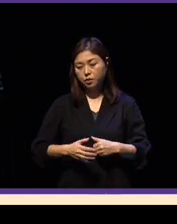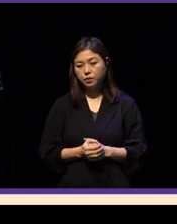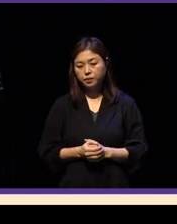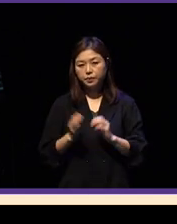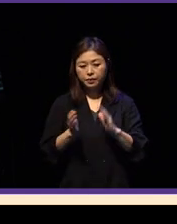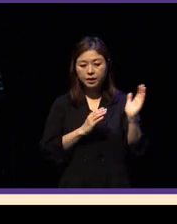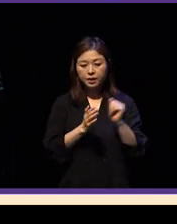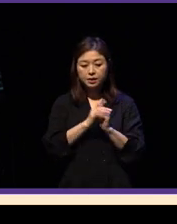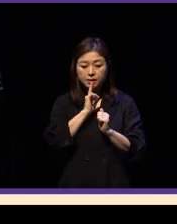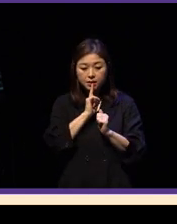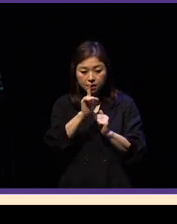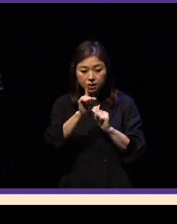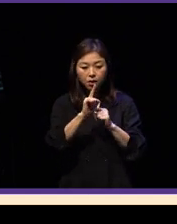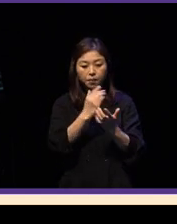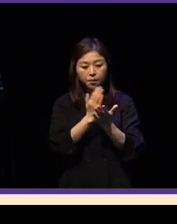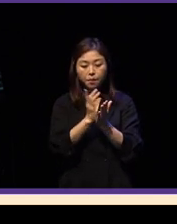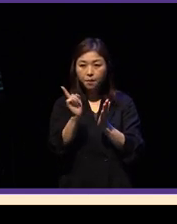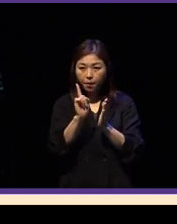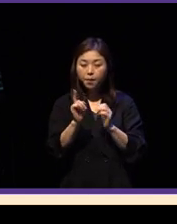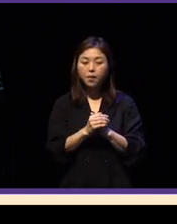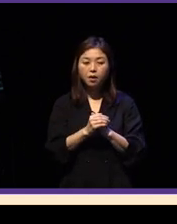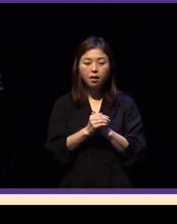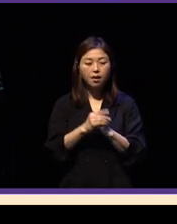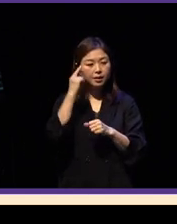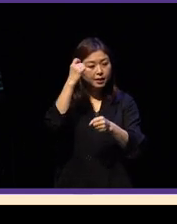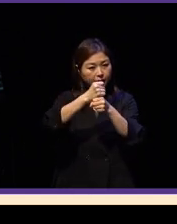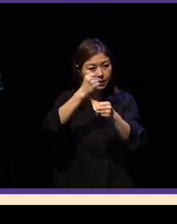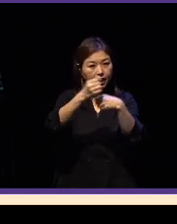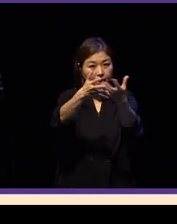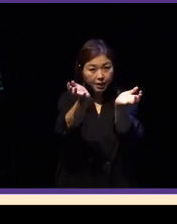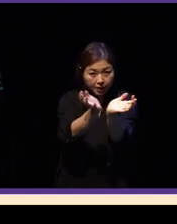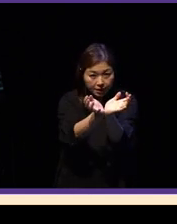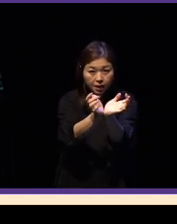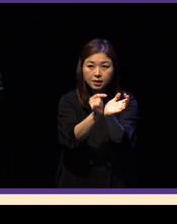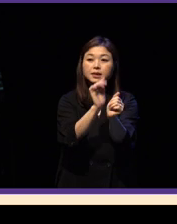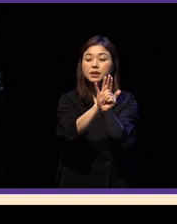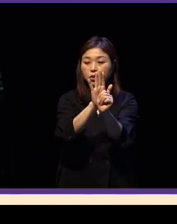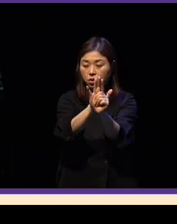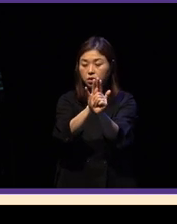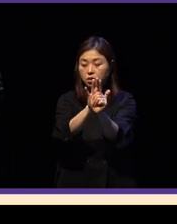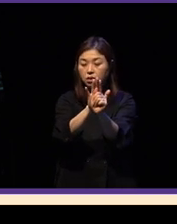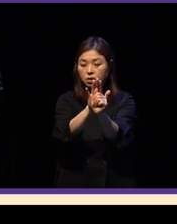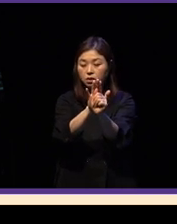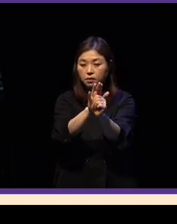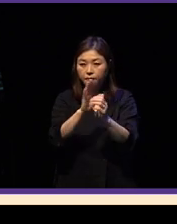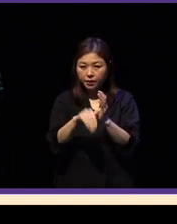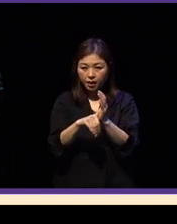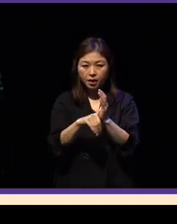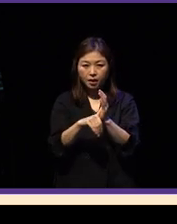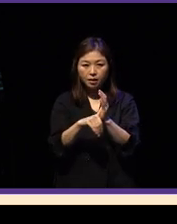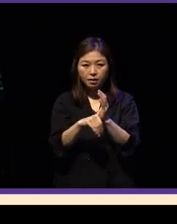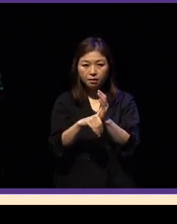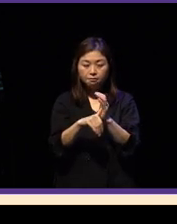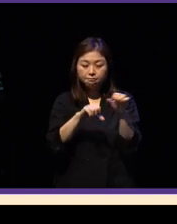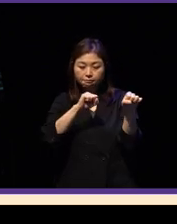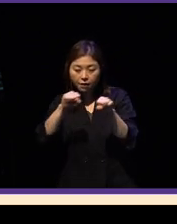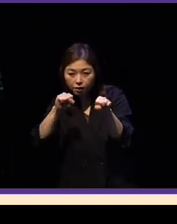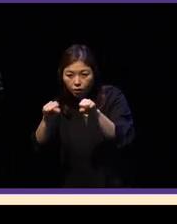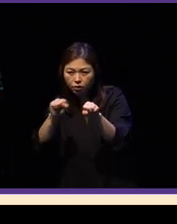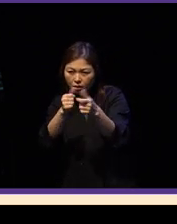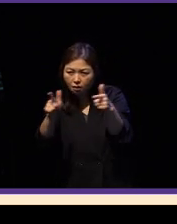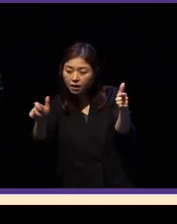신청 유형으로는 그 창작 단체의 활동을 지원하는 사업에 대해서 여러 가지 이제 활동을 하시는 공연예술